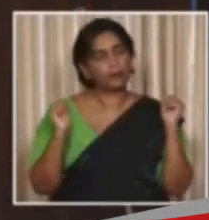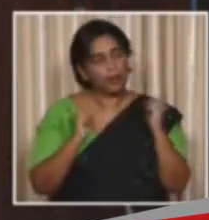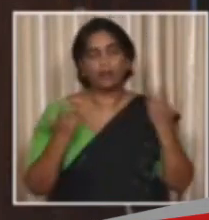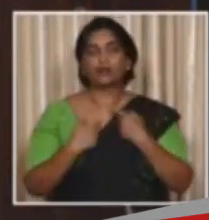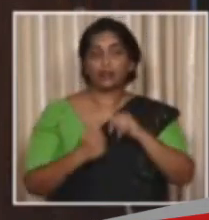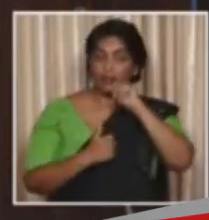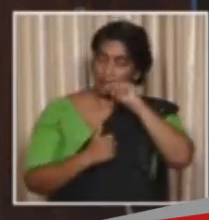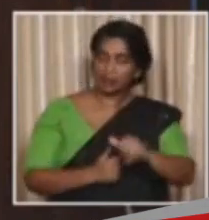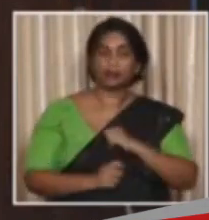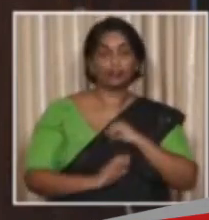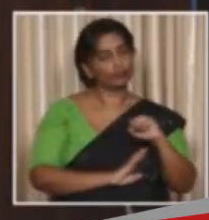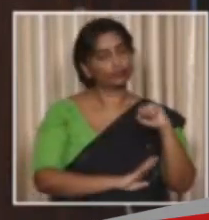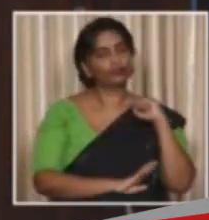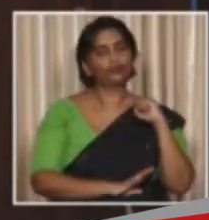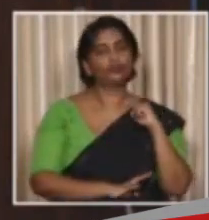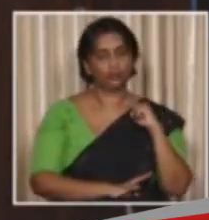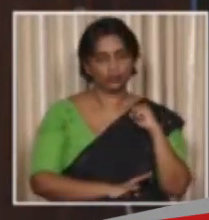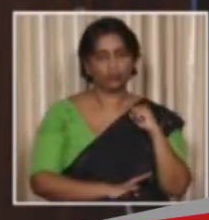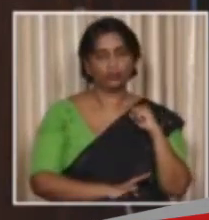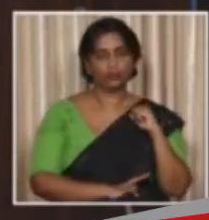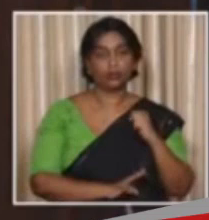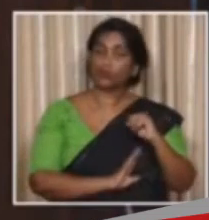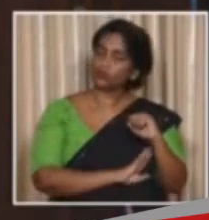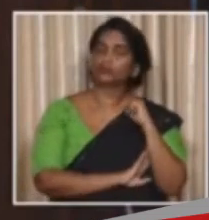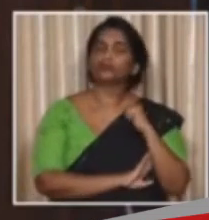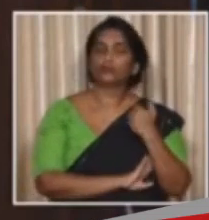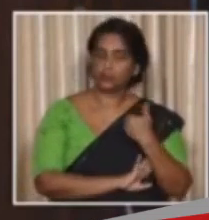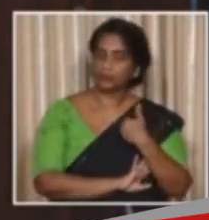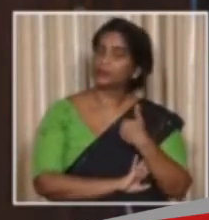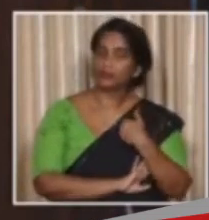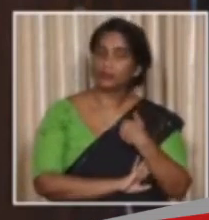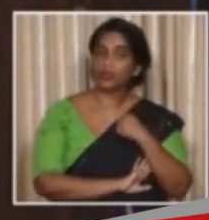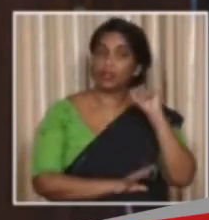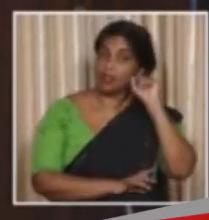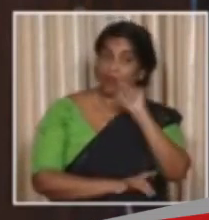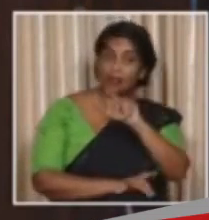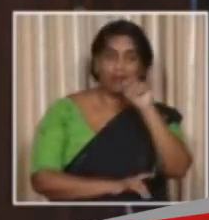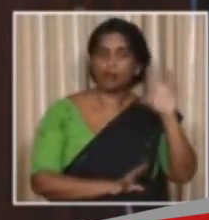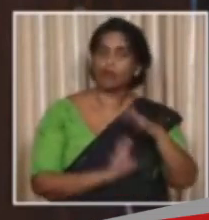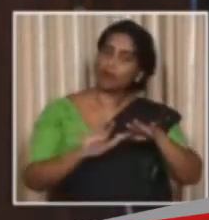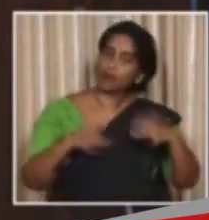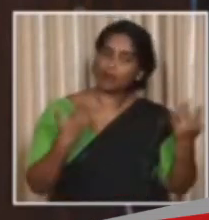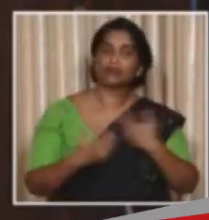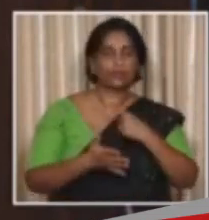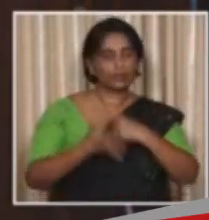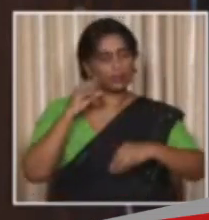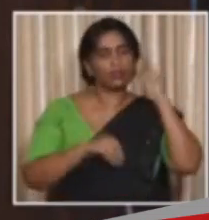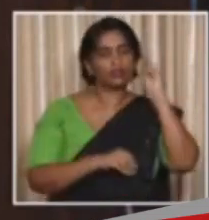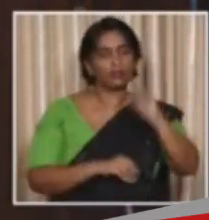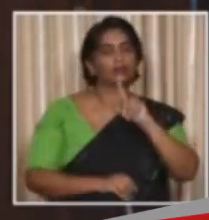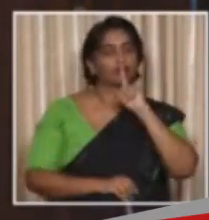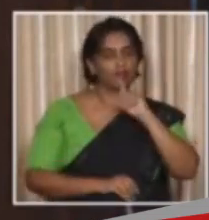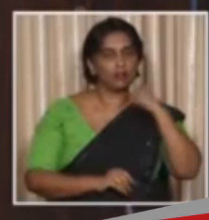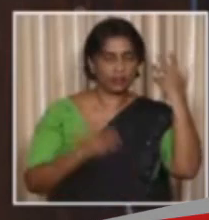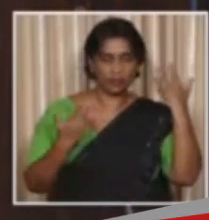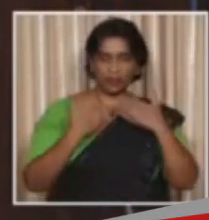නැතුව සද්ද නගා කොන්ද කෙලින් දියාගෙන කොන්දකලින් තියාගෙන නමින් නමර මේ ඕන විදිහට අපි ඡන්ද දෙනවා කියන එක ප්‍රකාශ